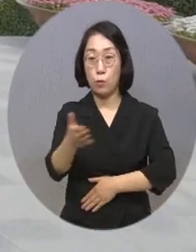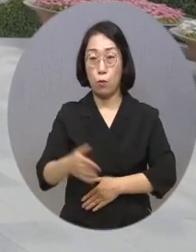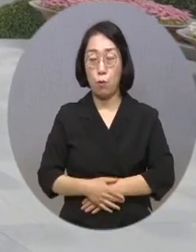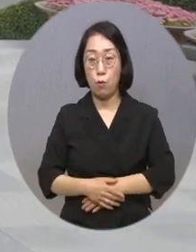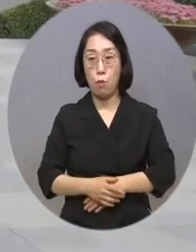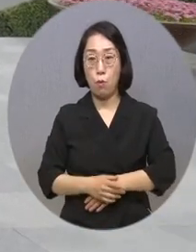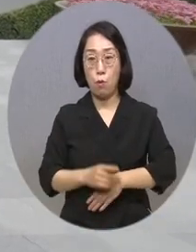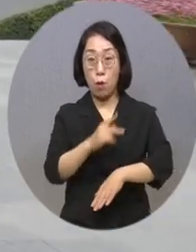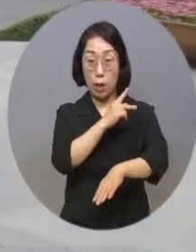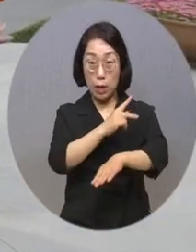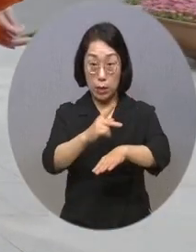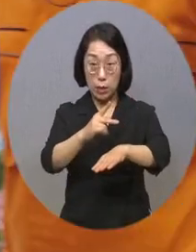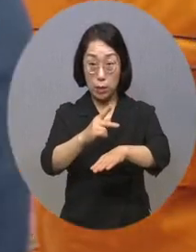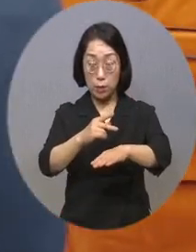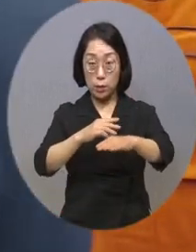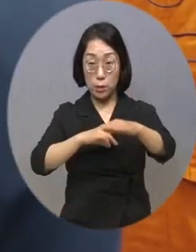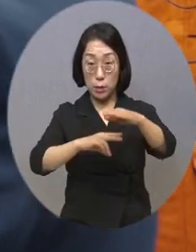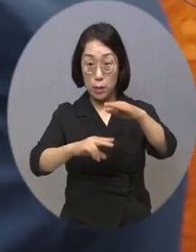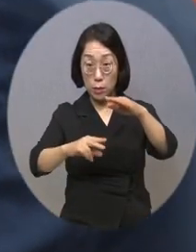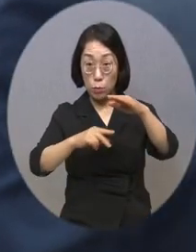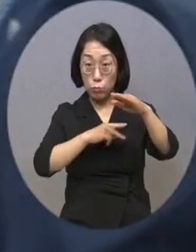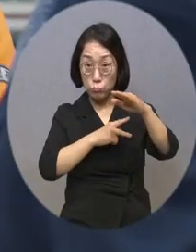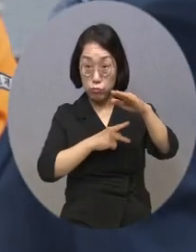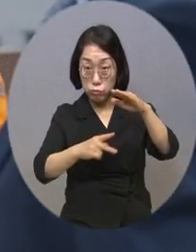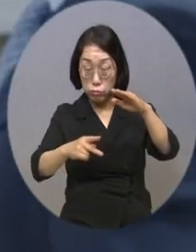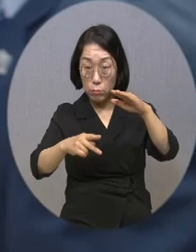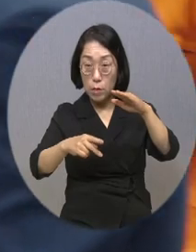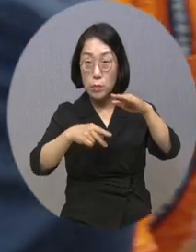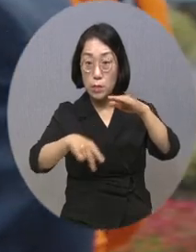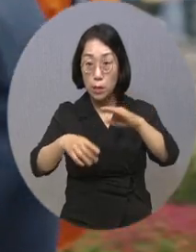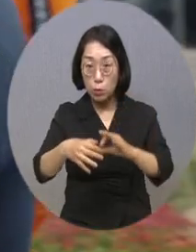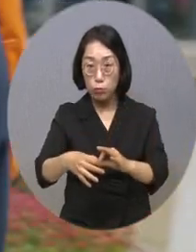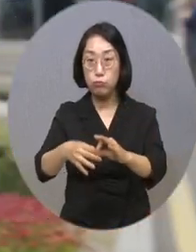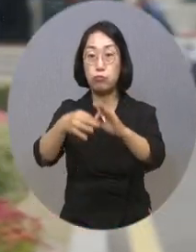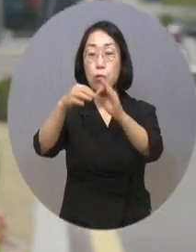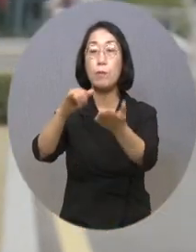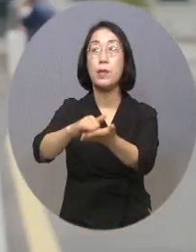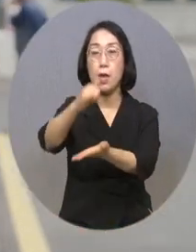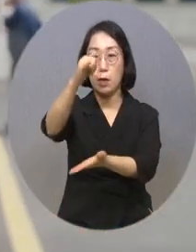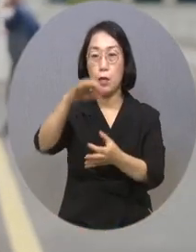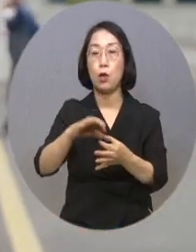KTX가 공항 아래에 이렇게 연결돼 있어요? 그렇습니다. 기차랑 비행기랑 같이요? 그렇습니다.